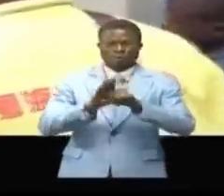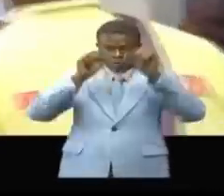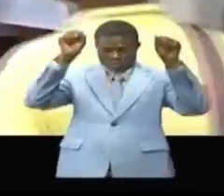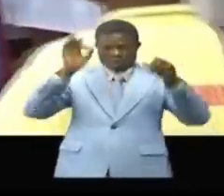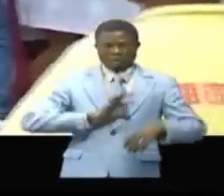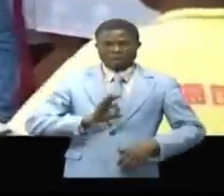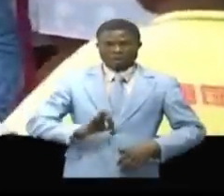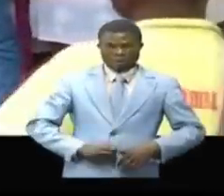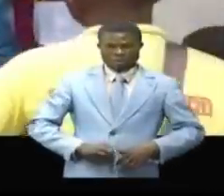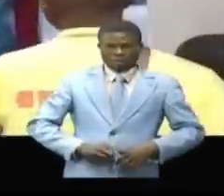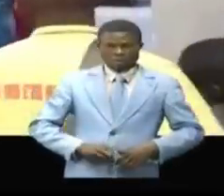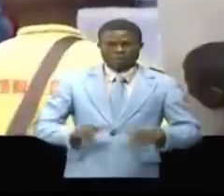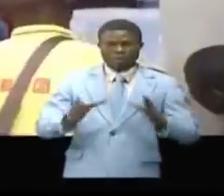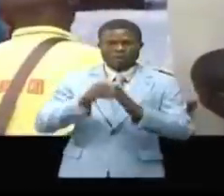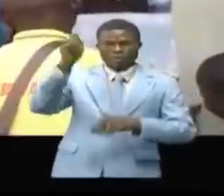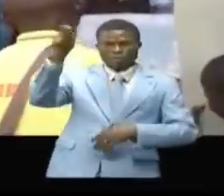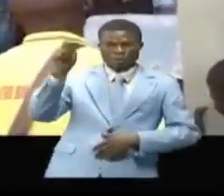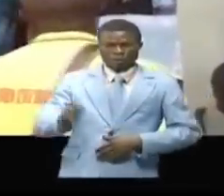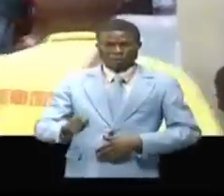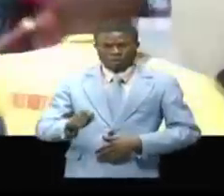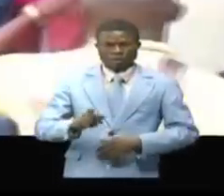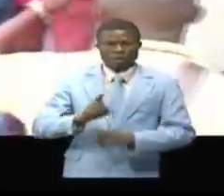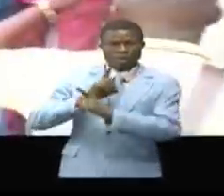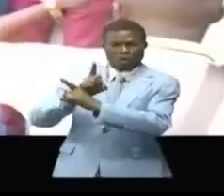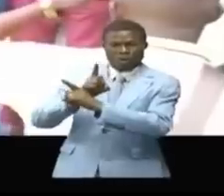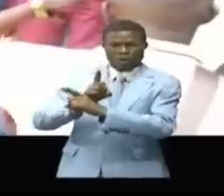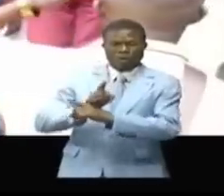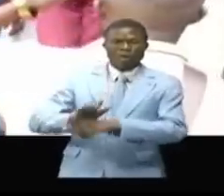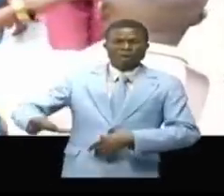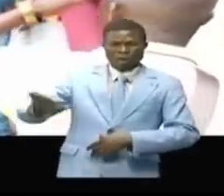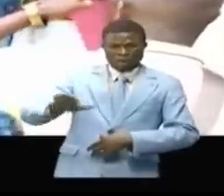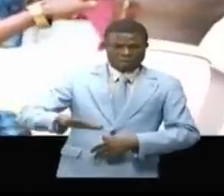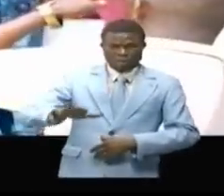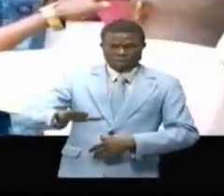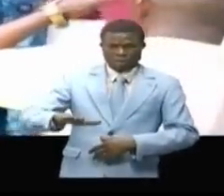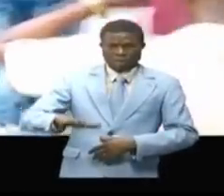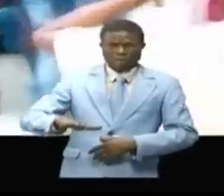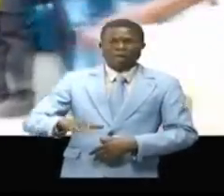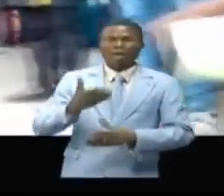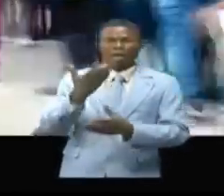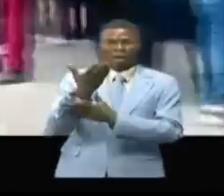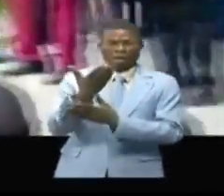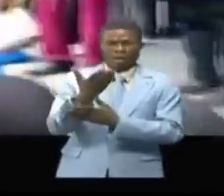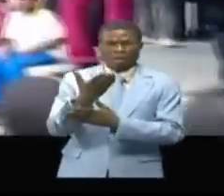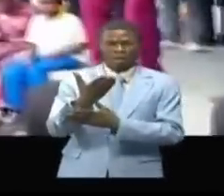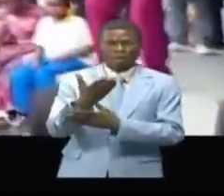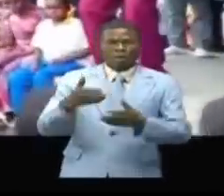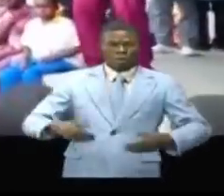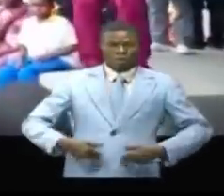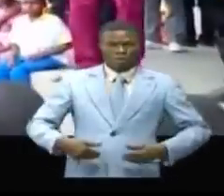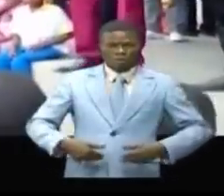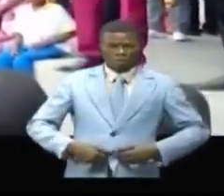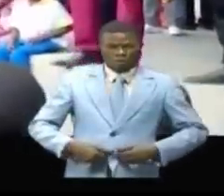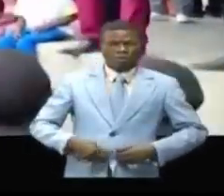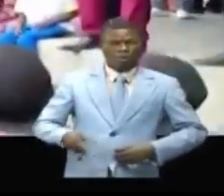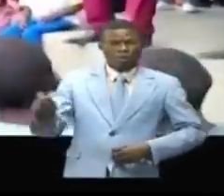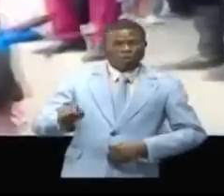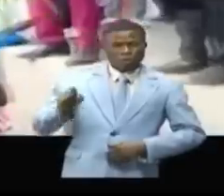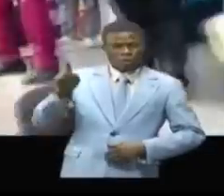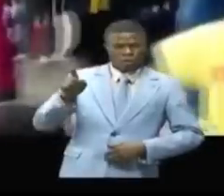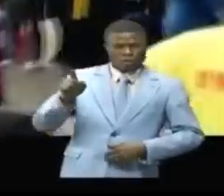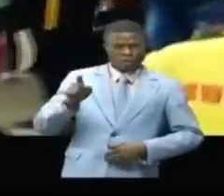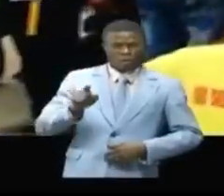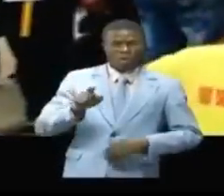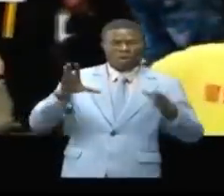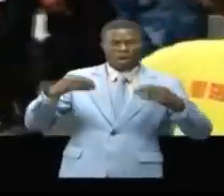Tshilombo et les phares d'essai qui défendent le pays. Il a lancé un appel aux jeunes du territoire de Gungu à